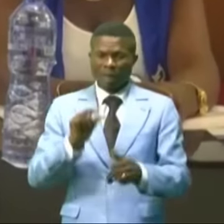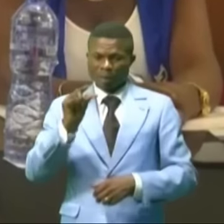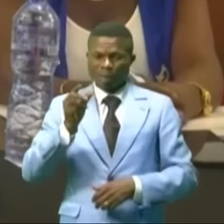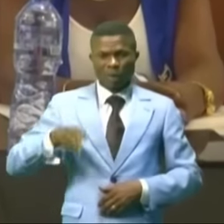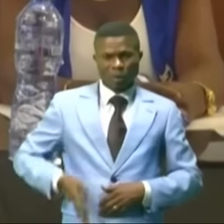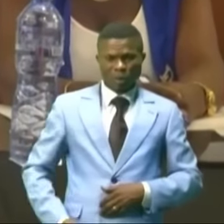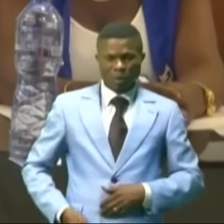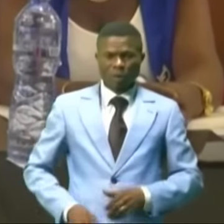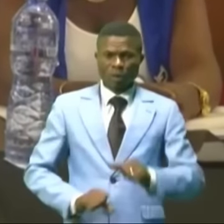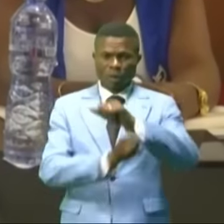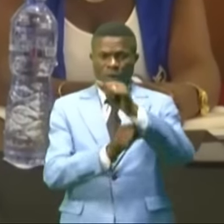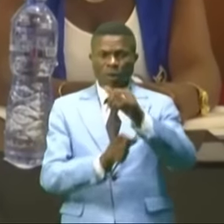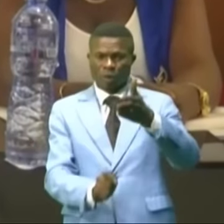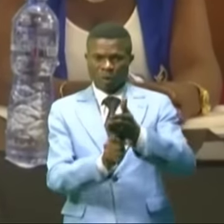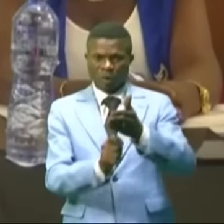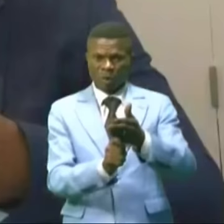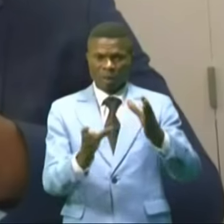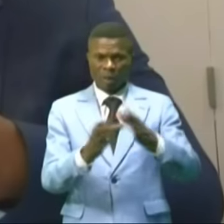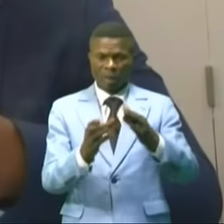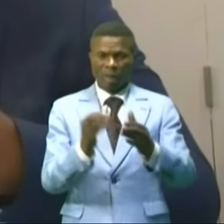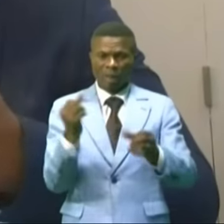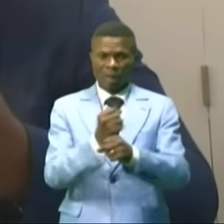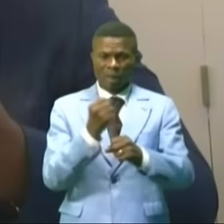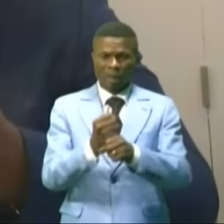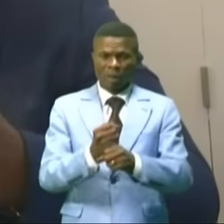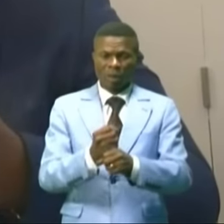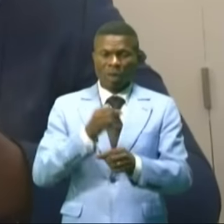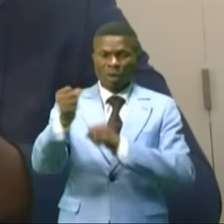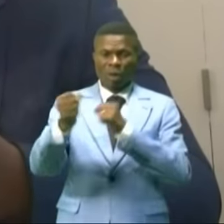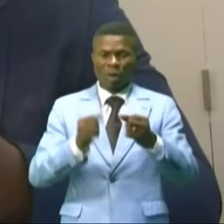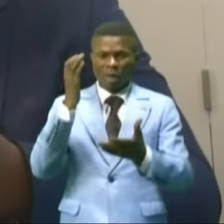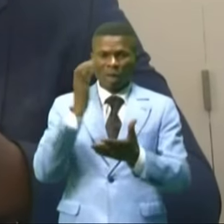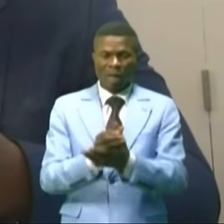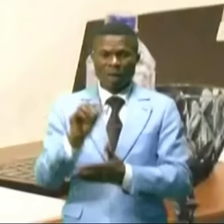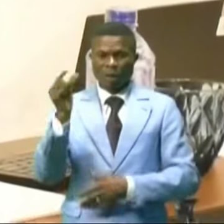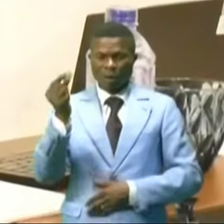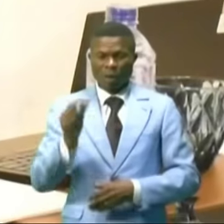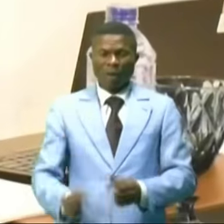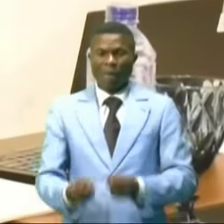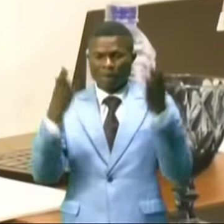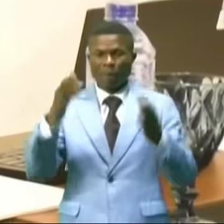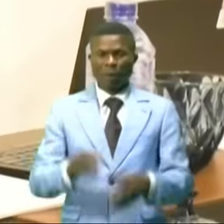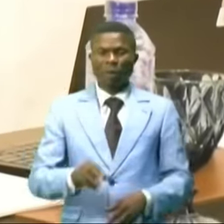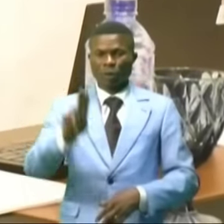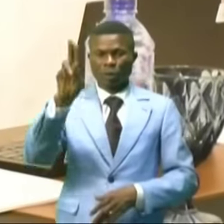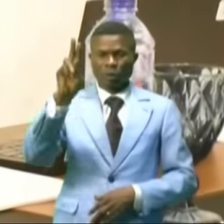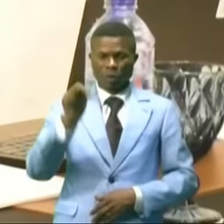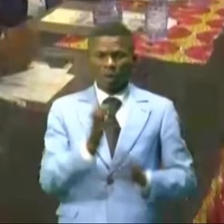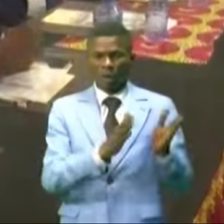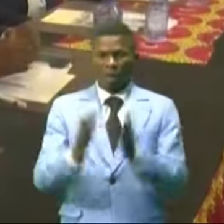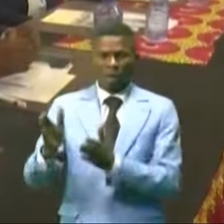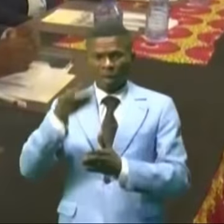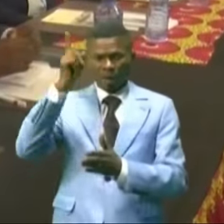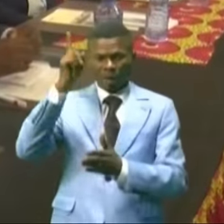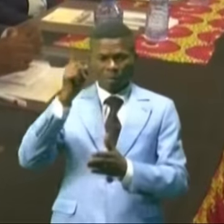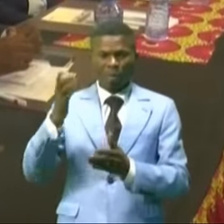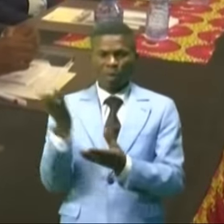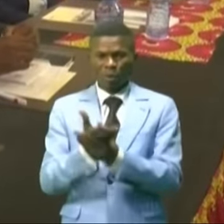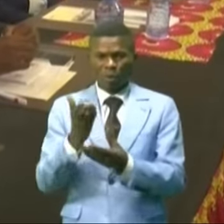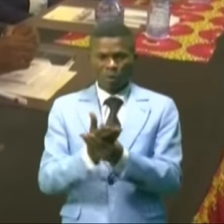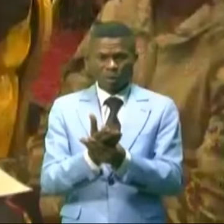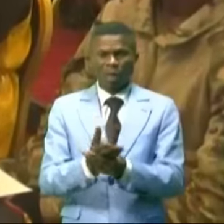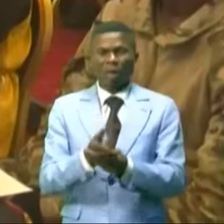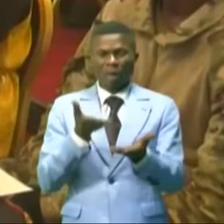calibres, soutenue techniquement par le service des luttes anti-mines de la MONUSCO, ont élaboré la première mouture de ces